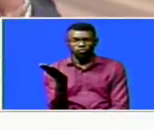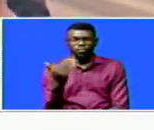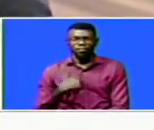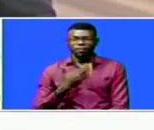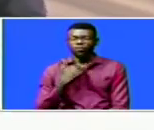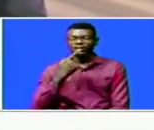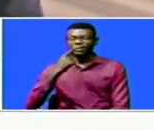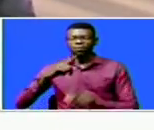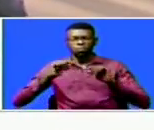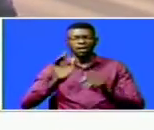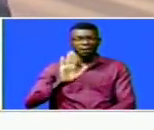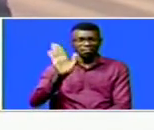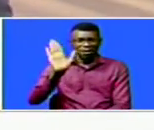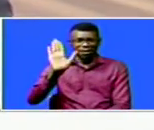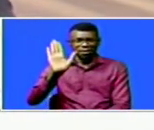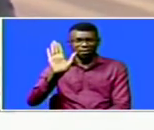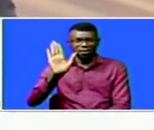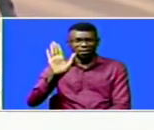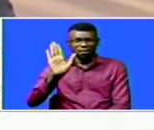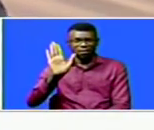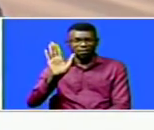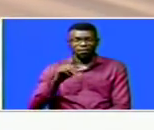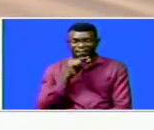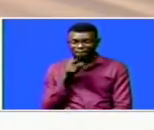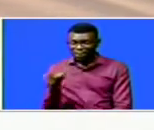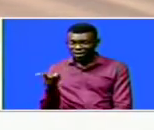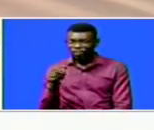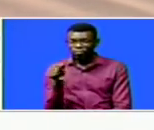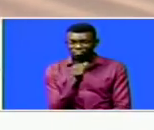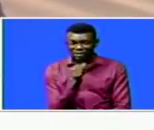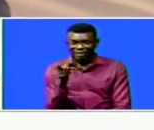kusema tu kwa heri kwa mzee ambaye